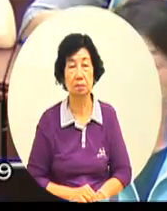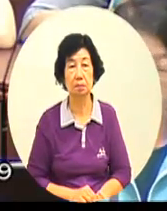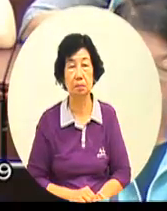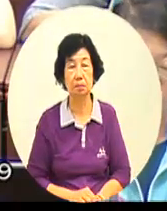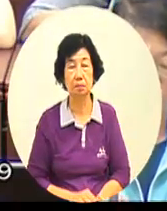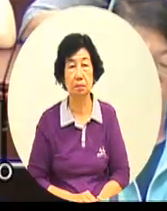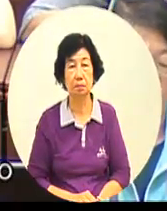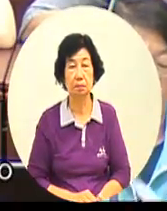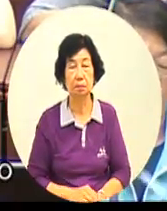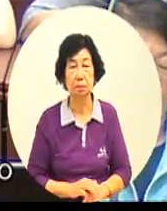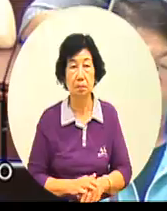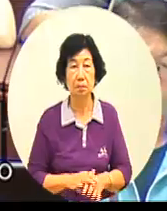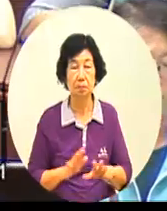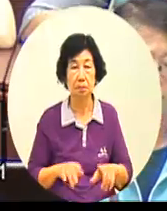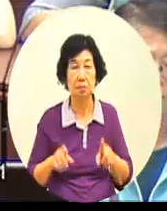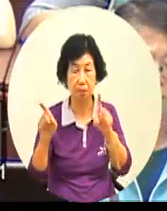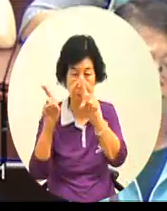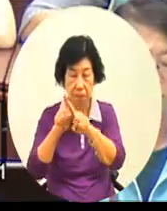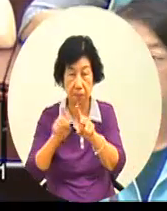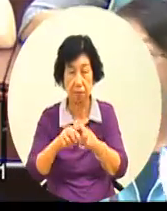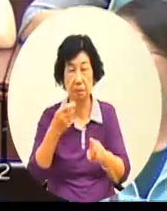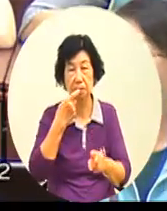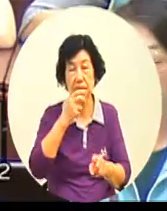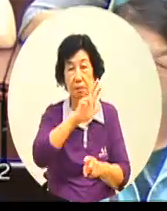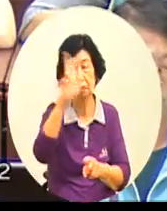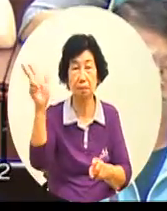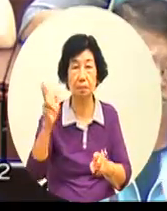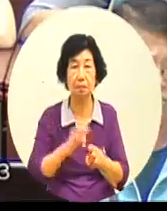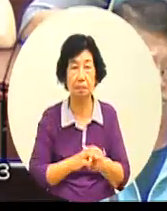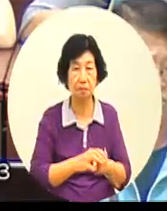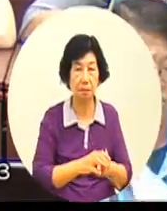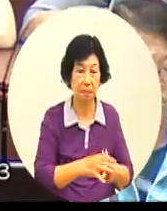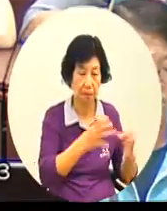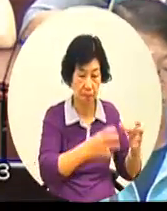照日照中心布点，刚才